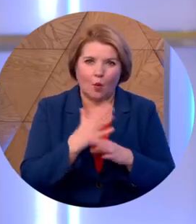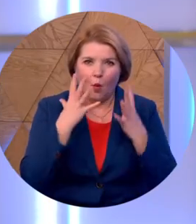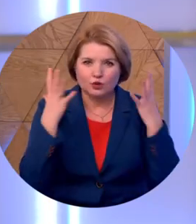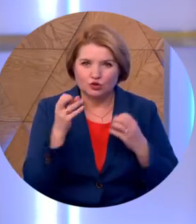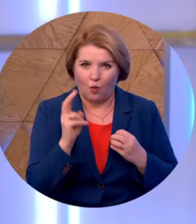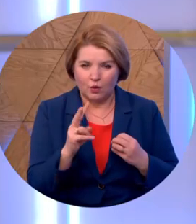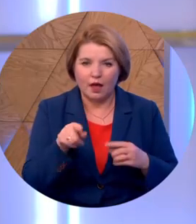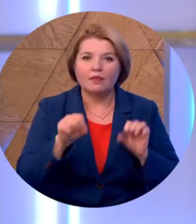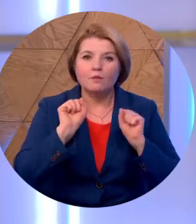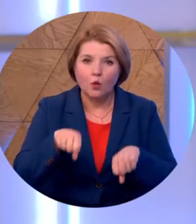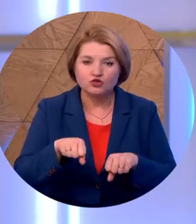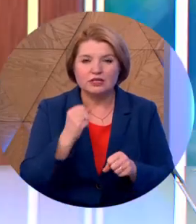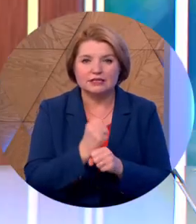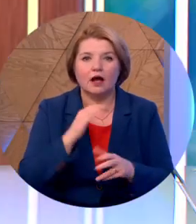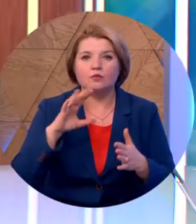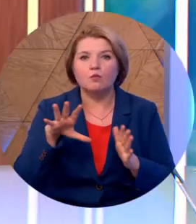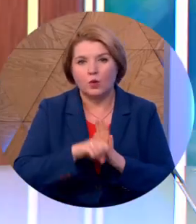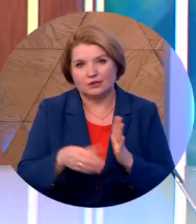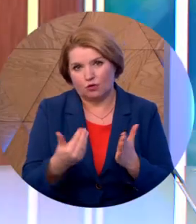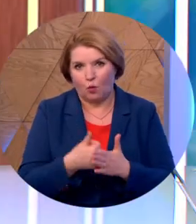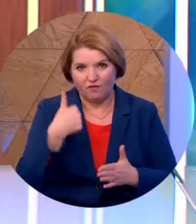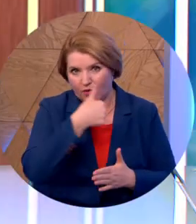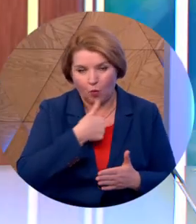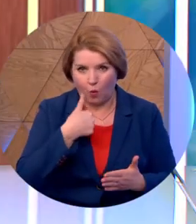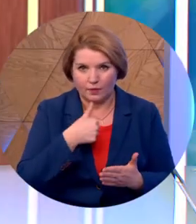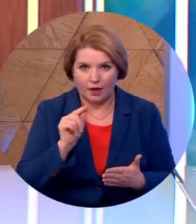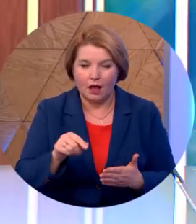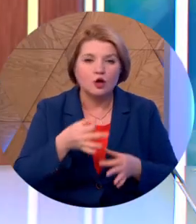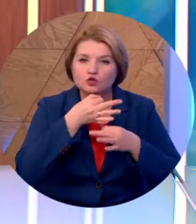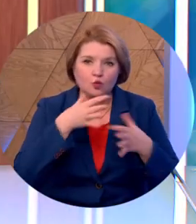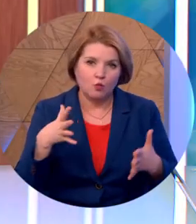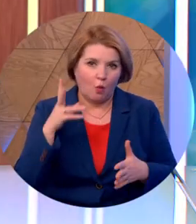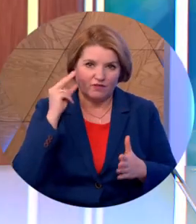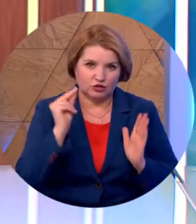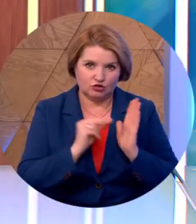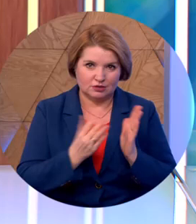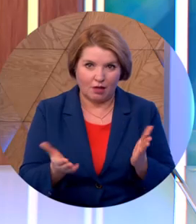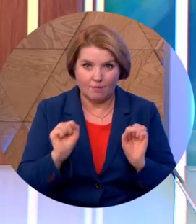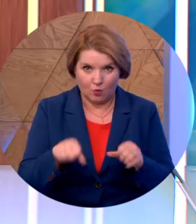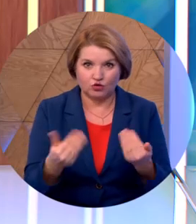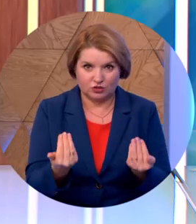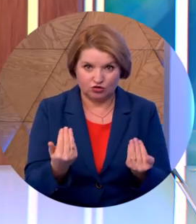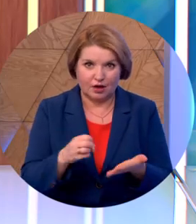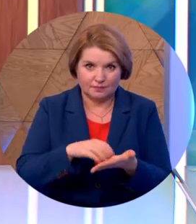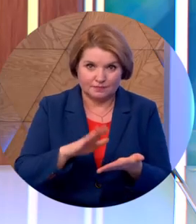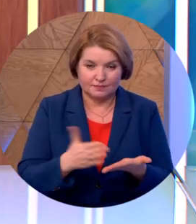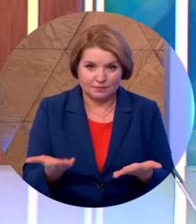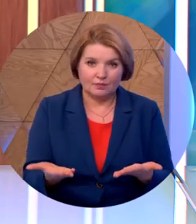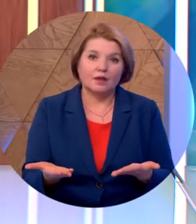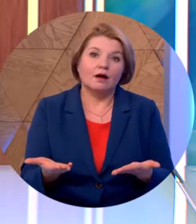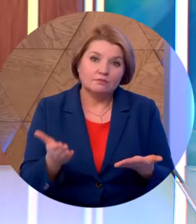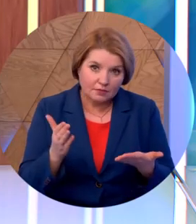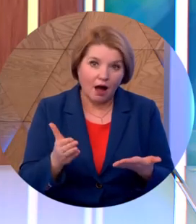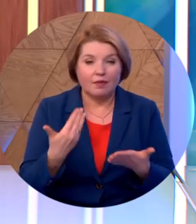это можно сделать до с любого прямо абсолютно с любого числа прямо вот можно там ре прикинуть что